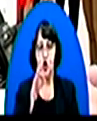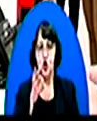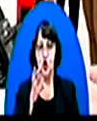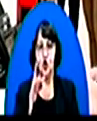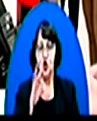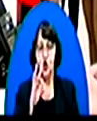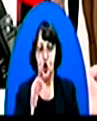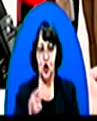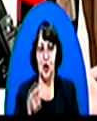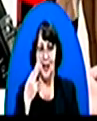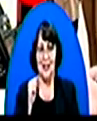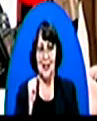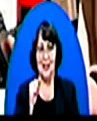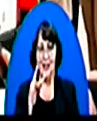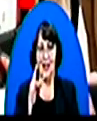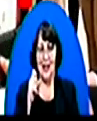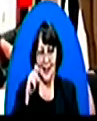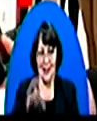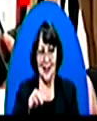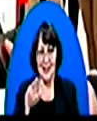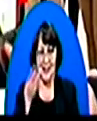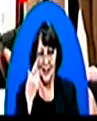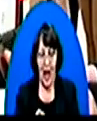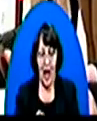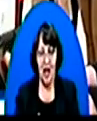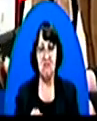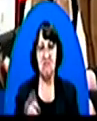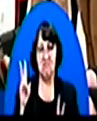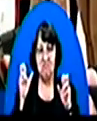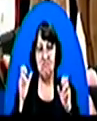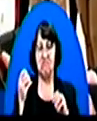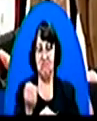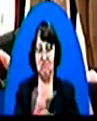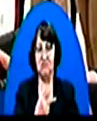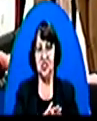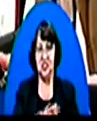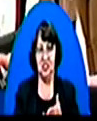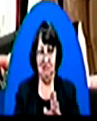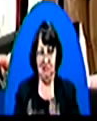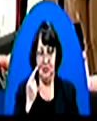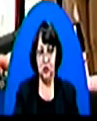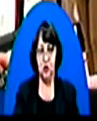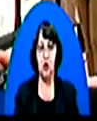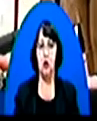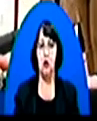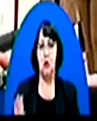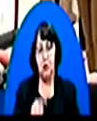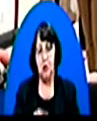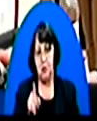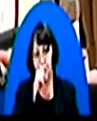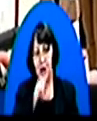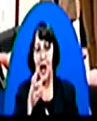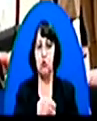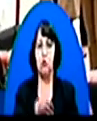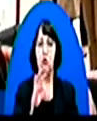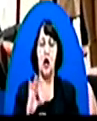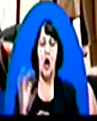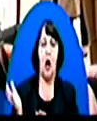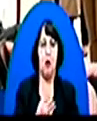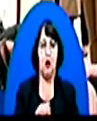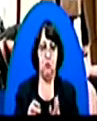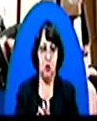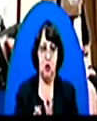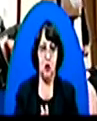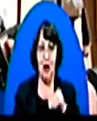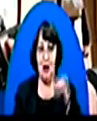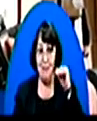даралттай энэ машинаар үйлчлүүлж байгаа хинч тэр иргэд мөн эрүүл мэндийн ажилтнууд манд халдвараа сэргийлэх, тэр халдварыг нь энэ